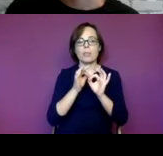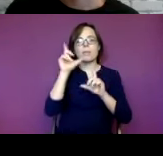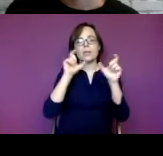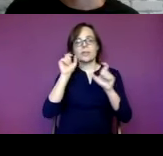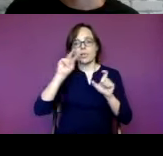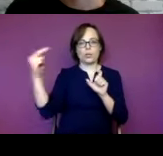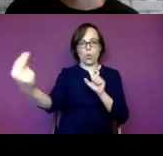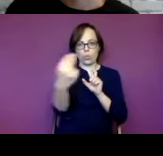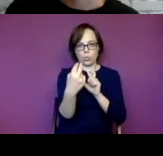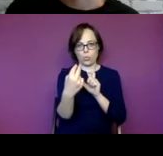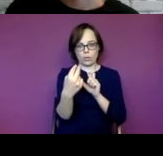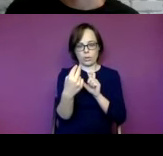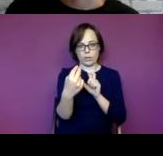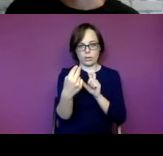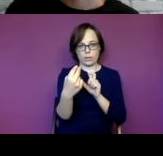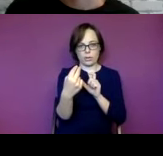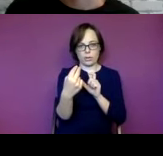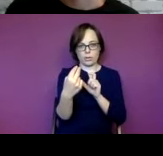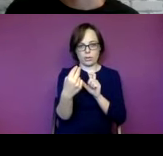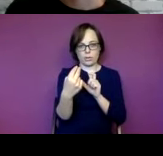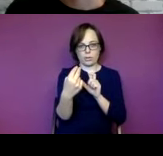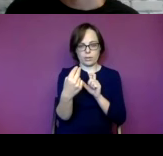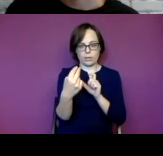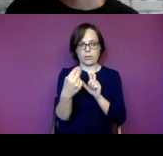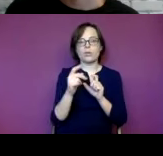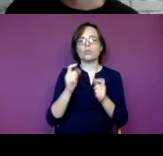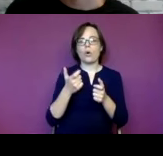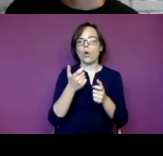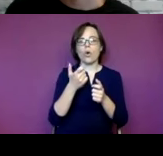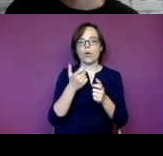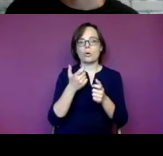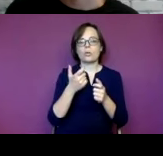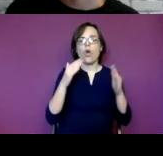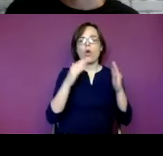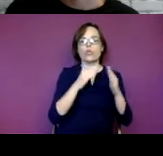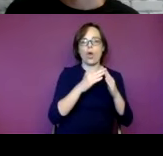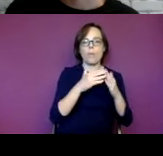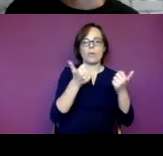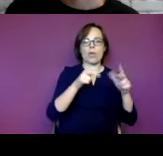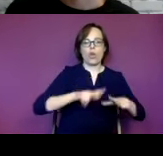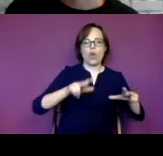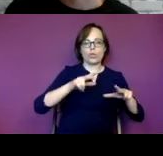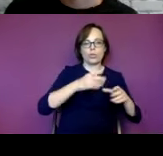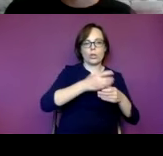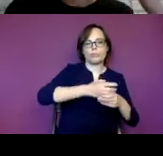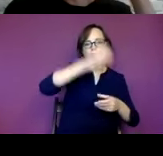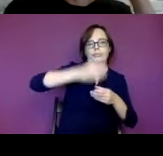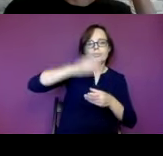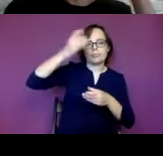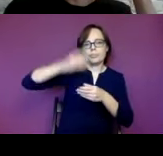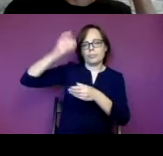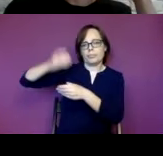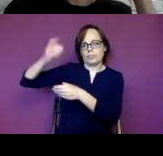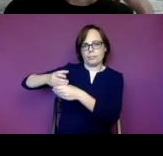byście Państwo zobaczyli ten krajobraz, tam by było osiedle domków rekreacyjnych, pnących się wysoko, tak jak na to wzgórze, które Państwo tu